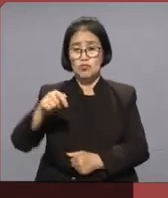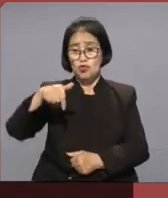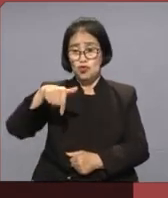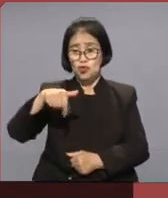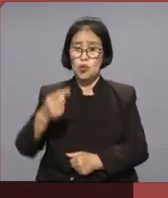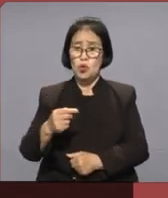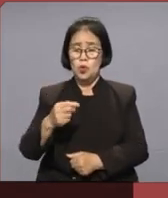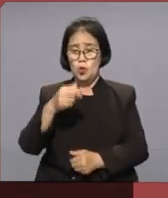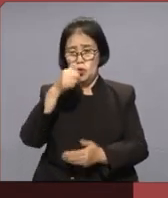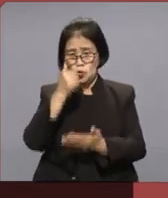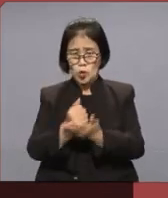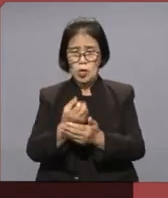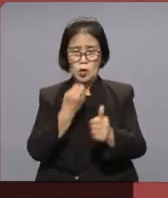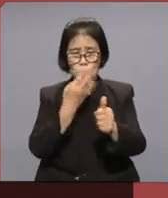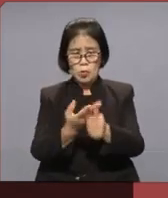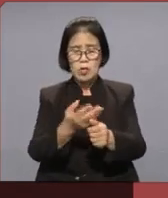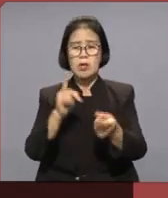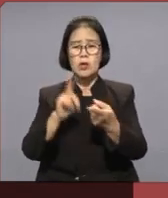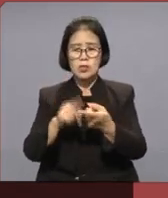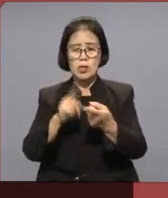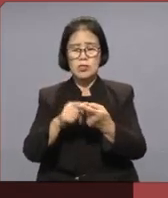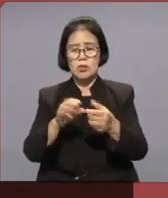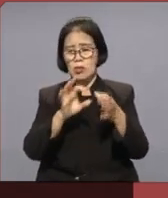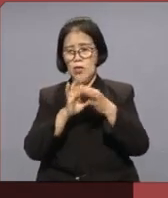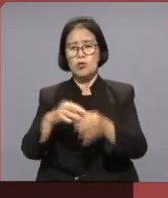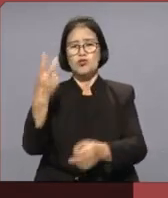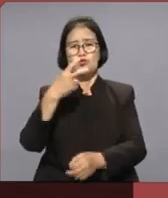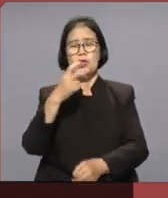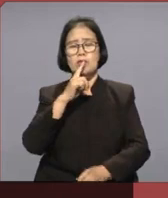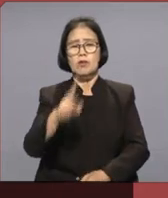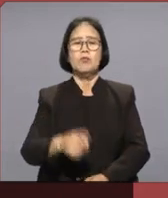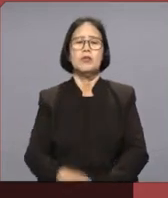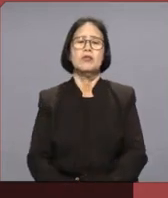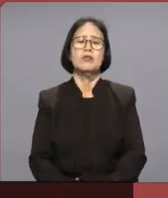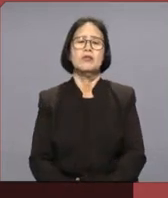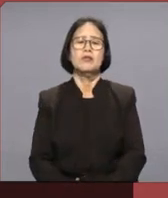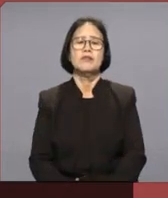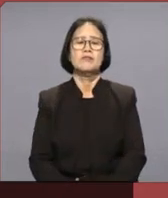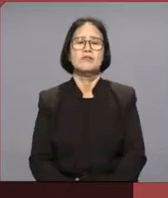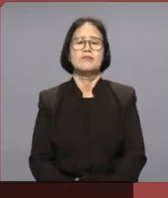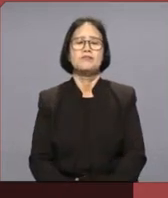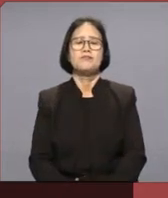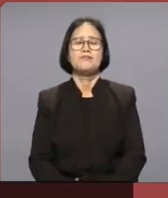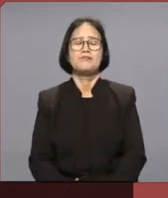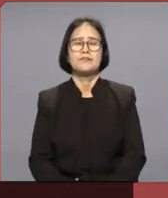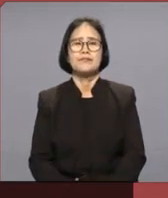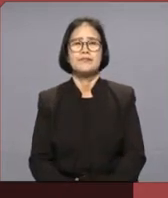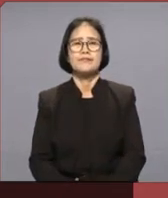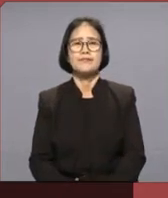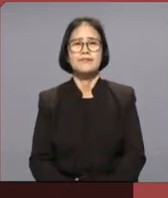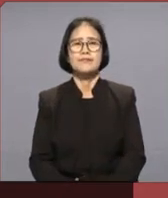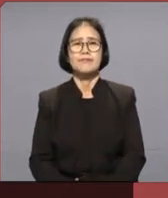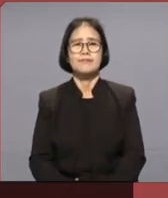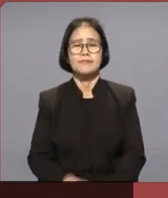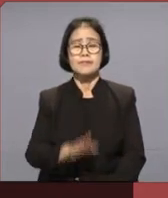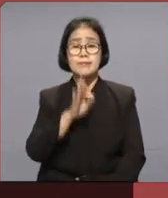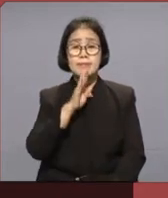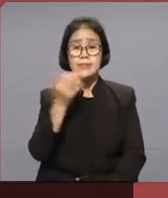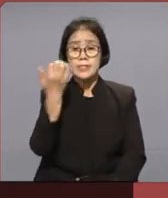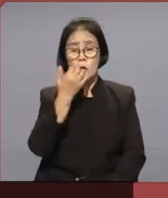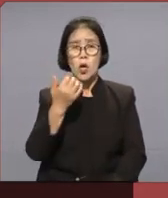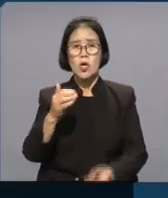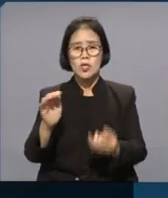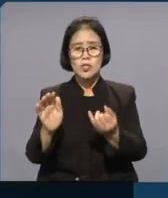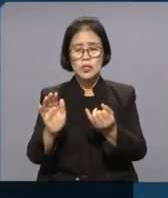대해서는 계속해서 수사를 하겠다는 겁니다. 송 교수님 어떻게 보셨어요? 실제로는 이